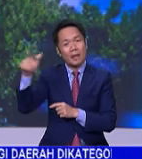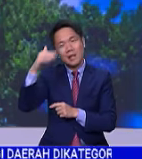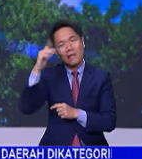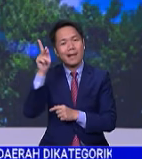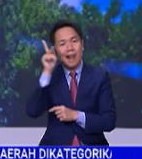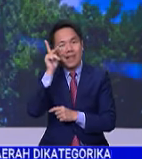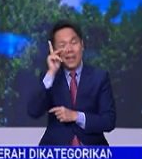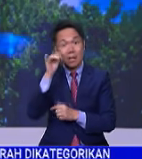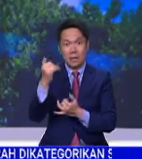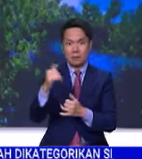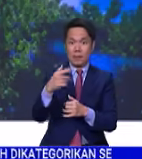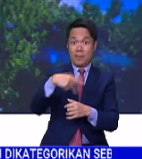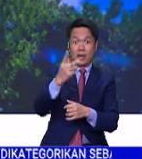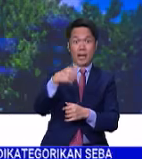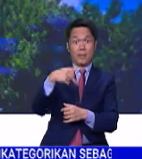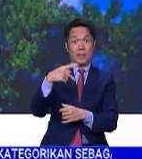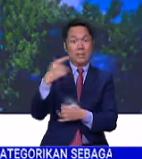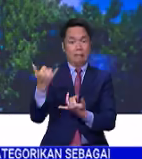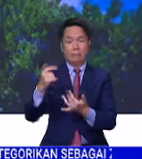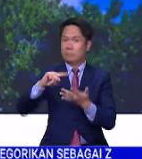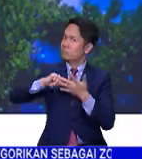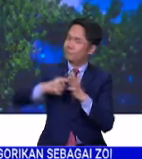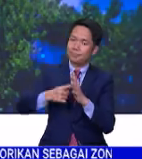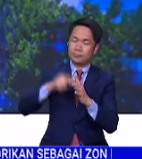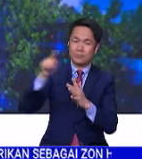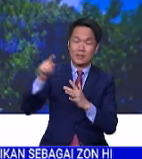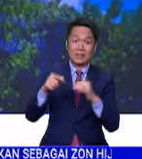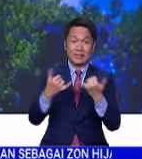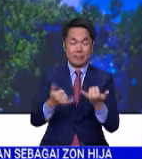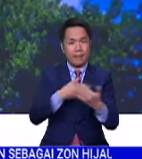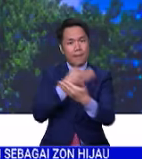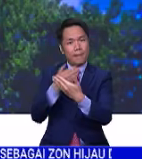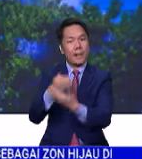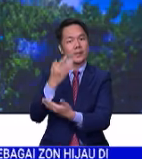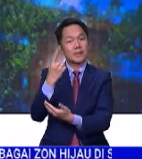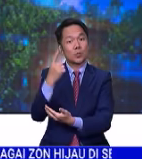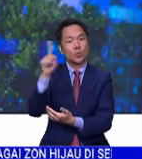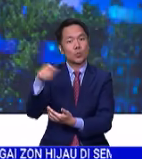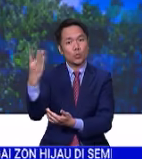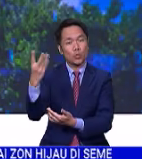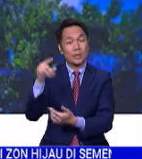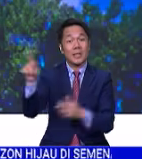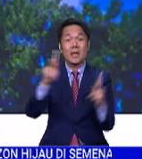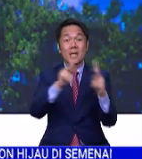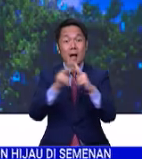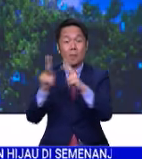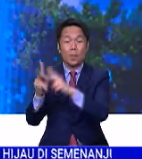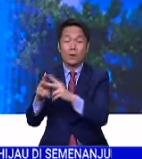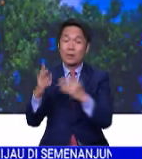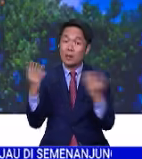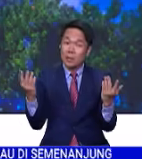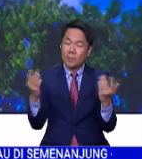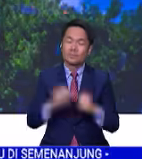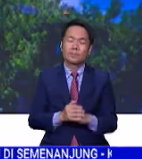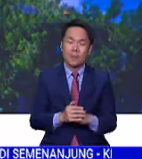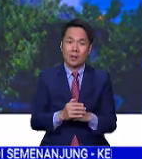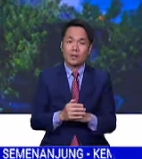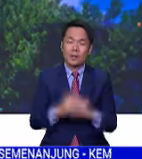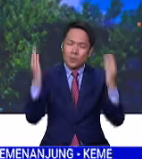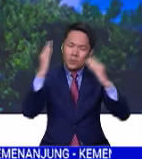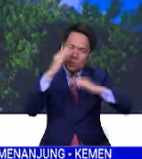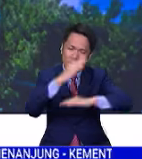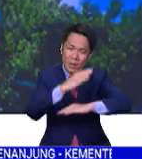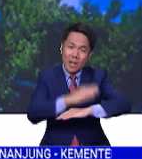PKPD dilaksana bermula hari ini sehingga 1 Jun. Penduduk kampung berkenaan didakwa menunaikan solat fardu dan